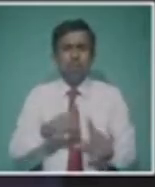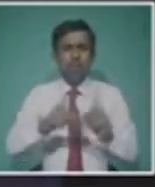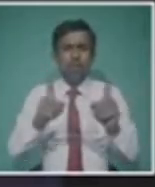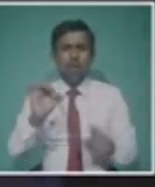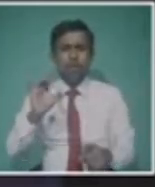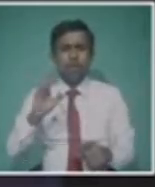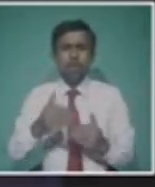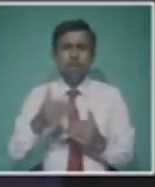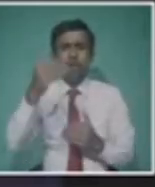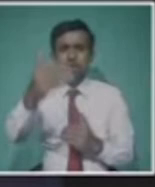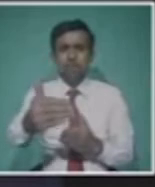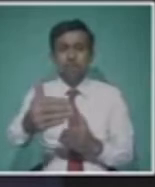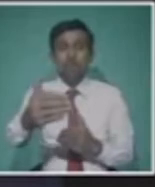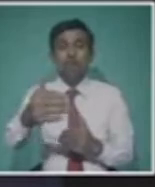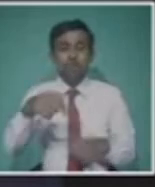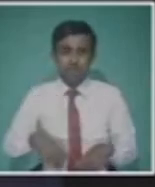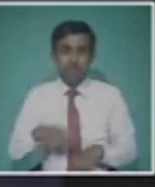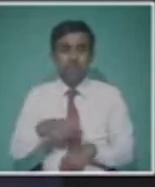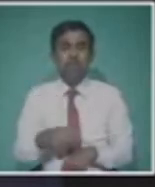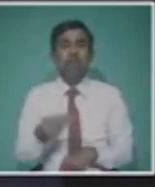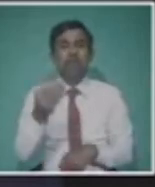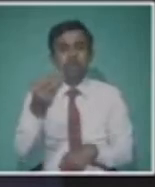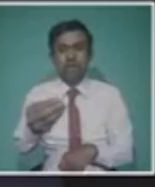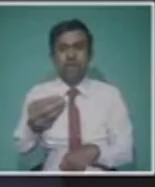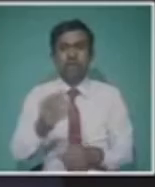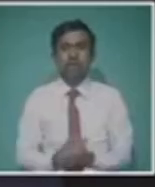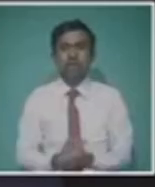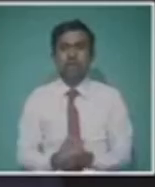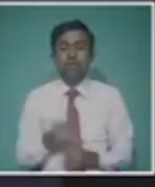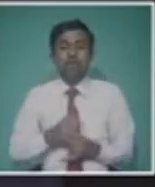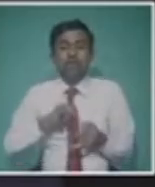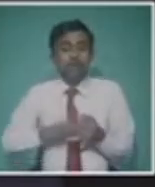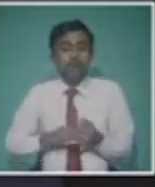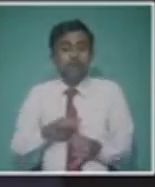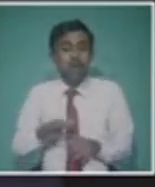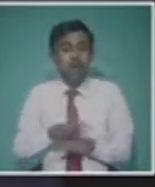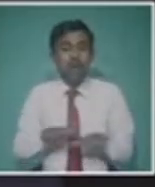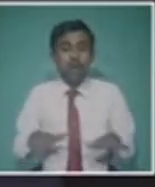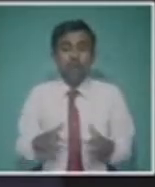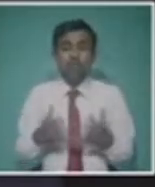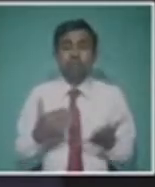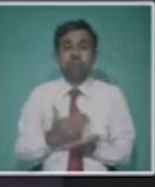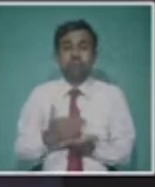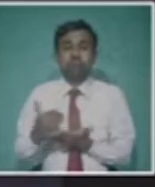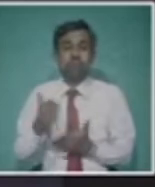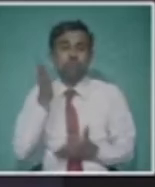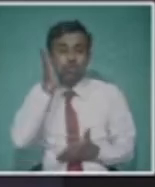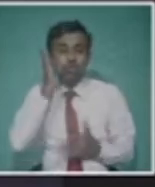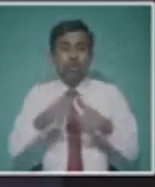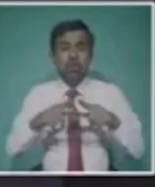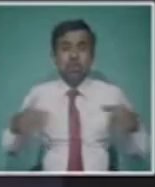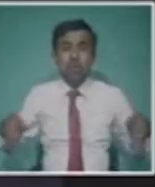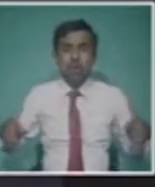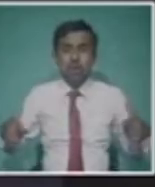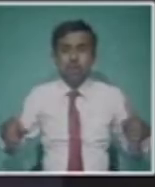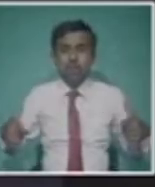පත්වේ කරුවම තුනේ. අනේ එතකම් මේ අවස්ථාව ලබා දෙන්න මොකද මේ රටේ ග්‍රාමීය මට්ටමෙන් එන දරුවන්ට ලොකු බාධාවක් ඉංග්‍රීසි භාෂාව